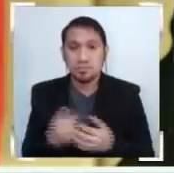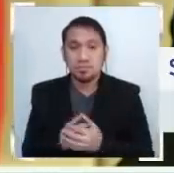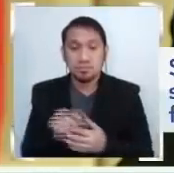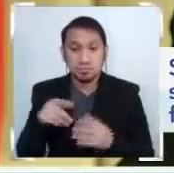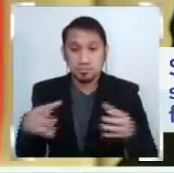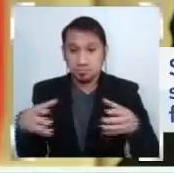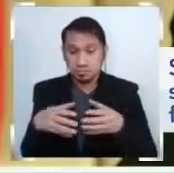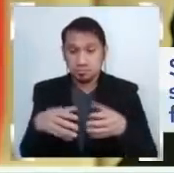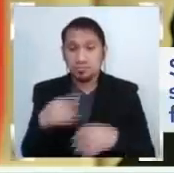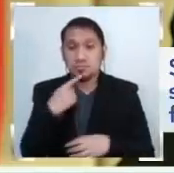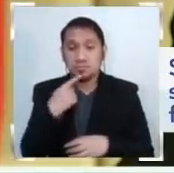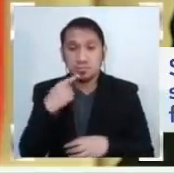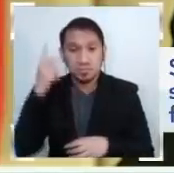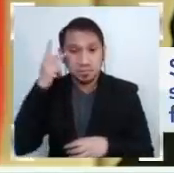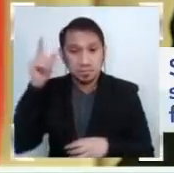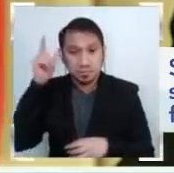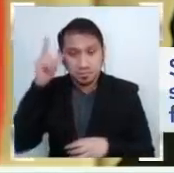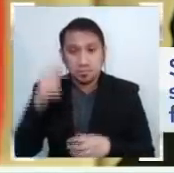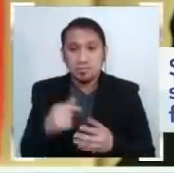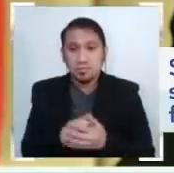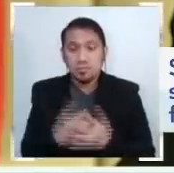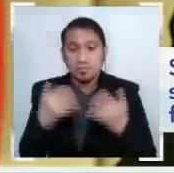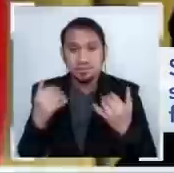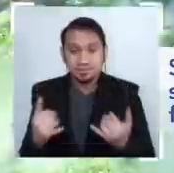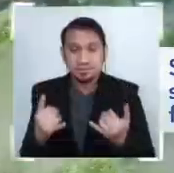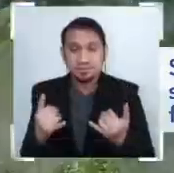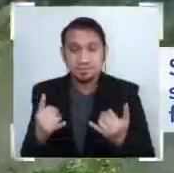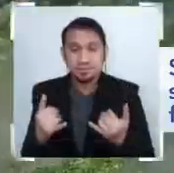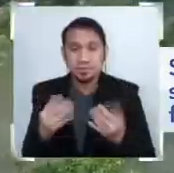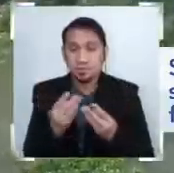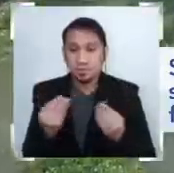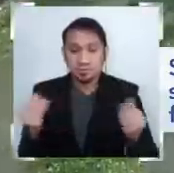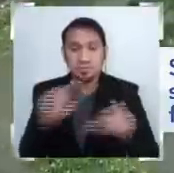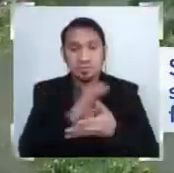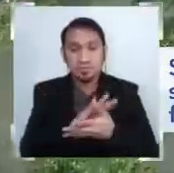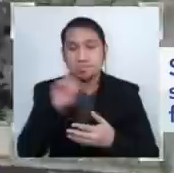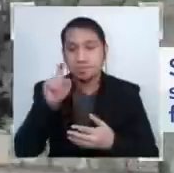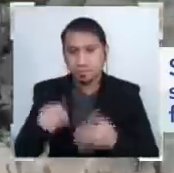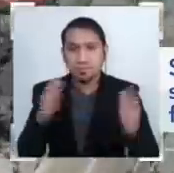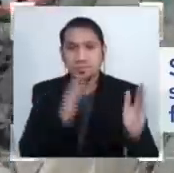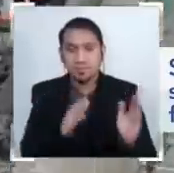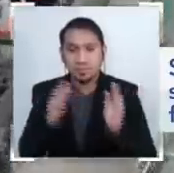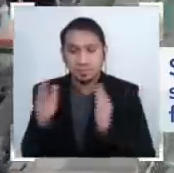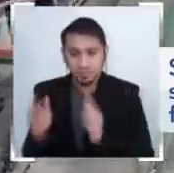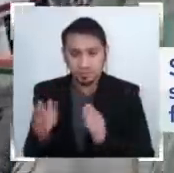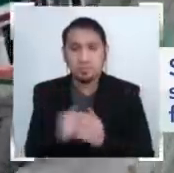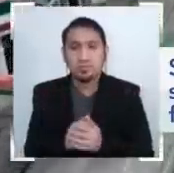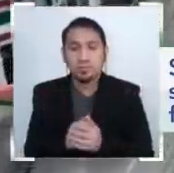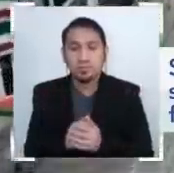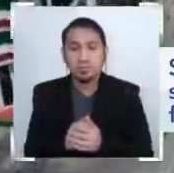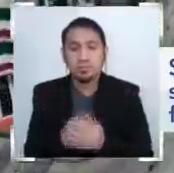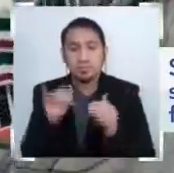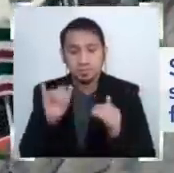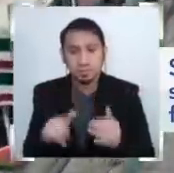ni Senador Panfilo Lacson na para umusad ang Pilipinas mula sa pandemya, kailangan merong plano o roadmap na kayang lampasan ang